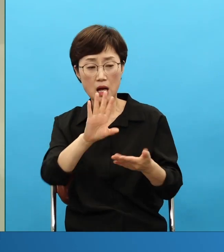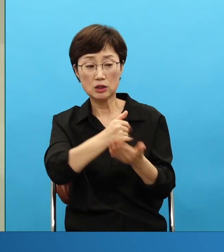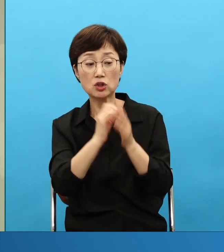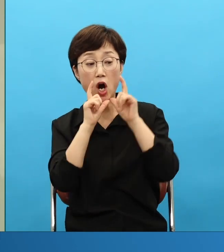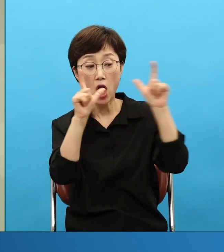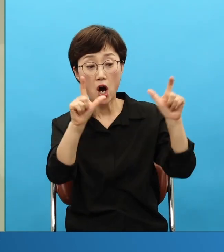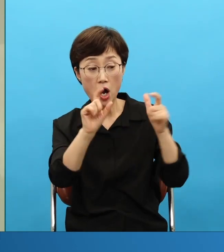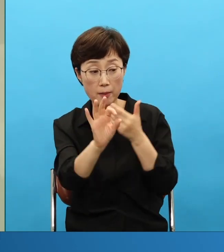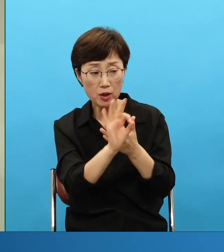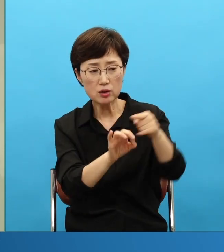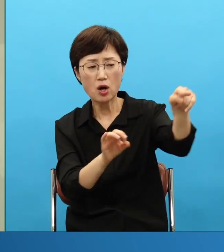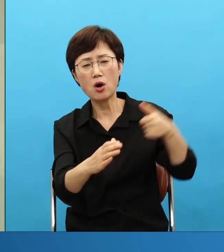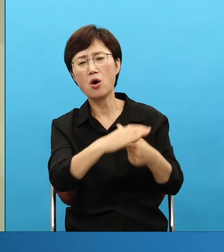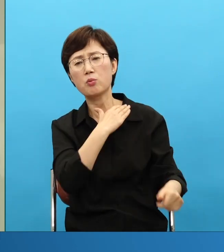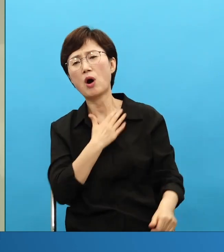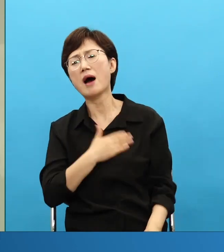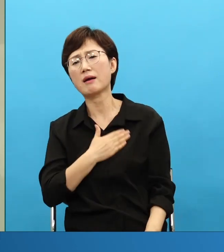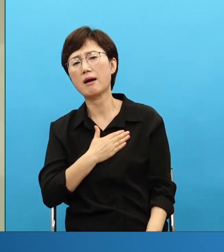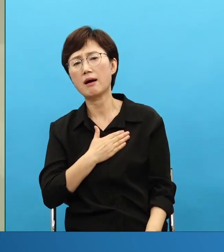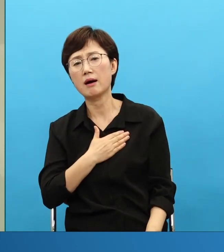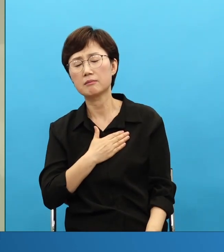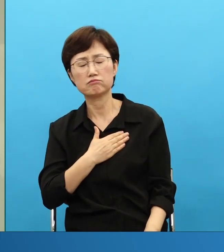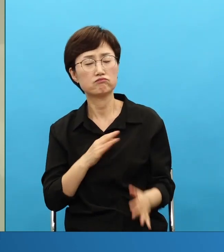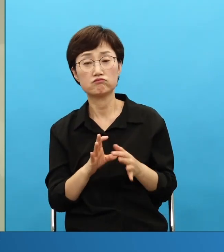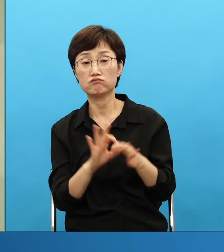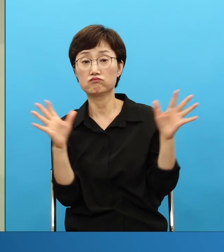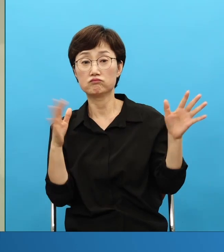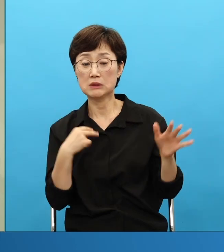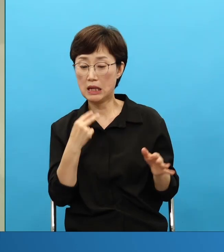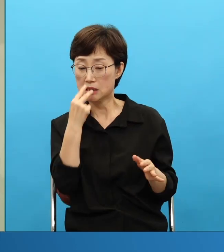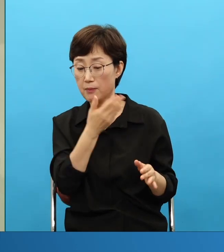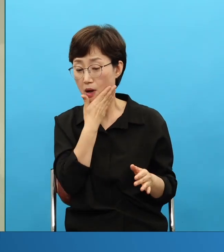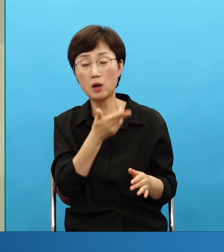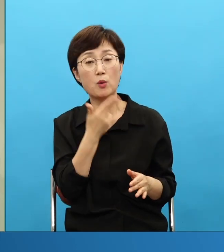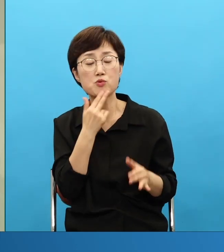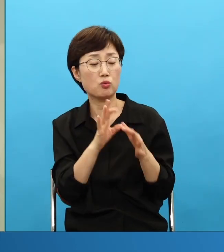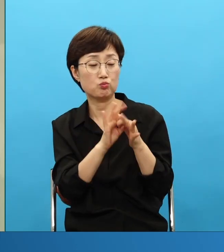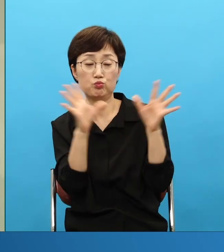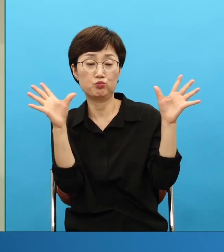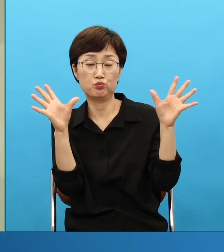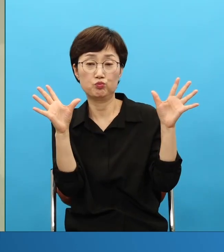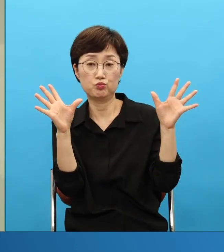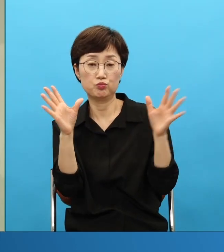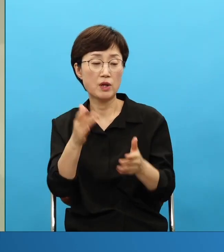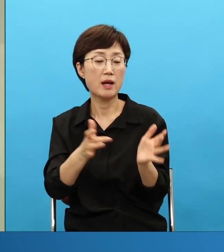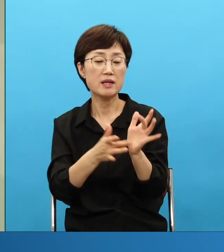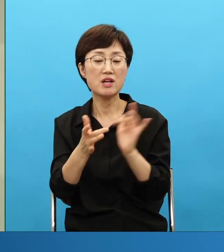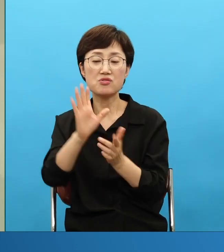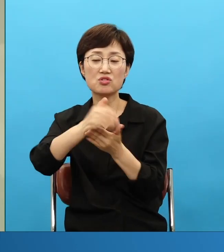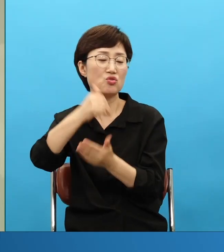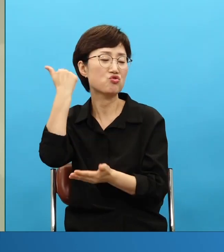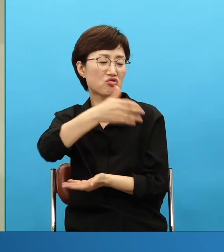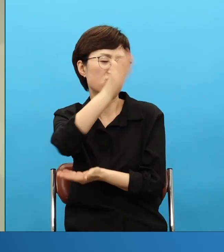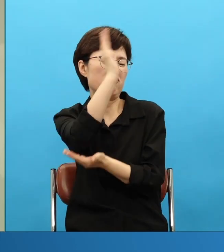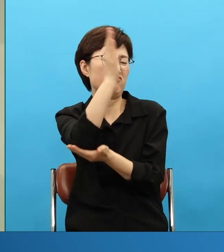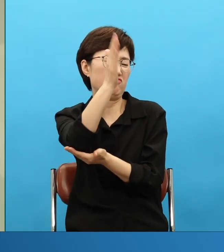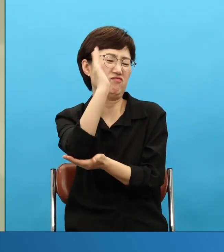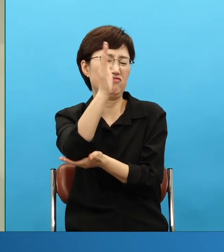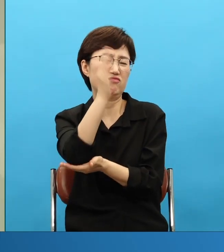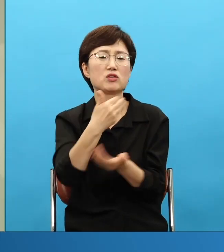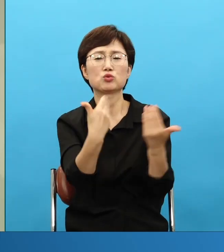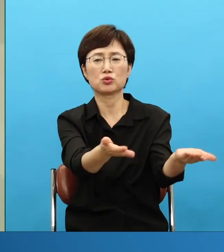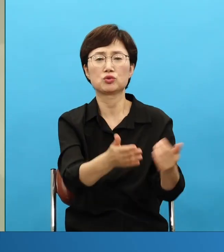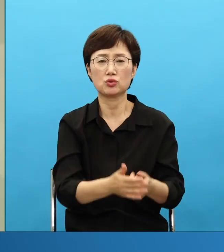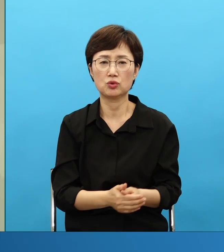they will put you to 그래서 death. 전부 들고 좀 돌려가지고 스데반을 죽인 That's 거예요. why they all took up stones and they stoned Stephen 그 to death. 장소 어떤 장소인가 하니까요.